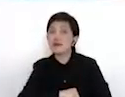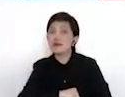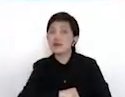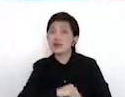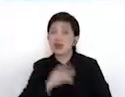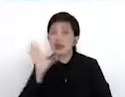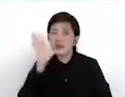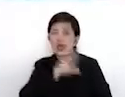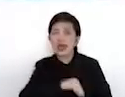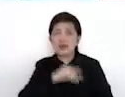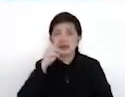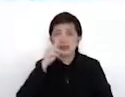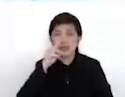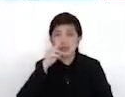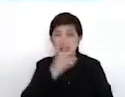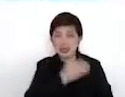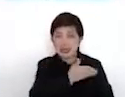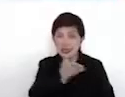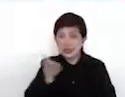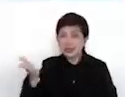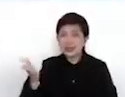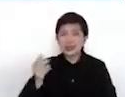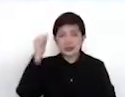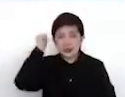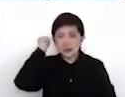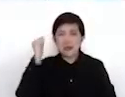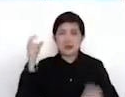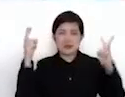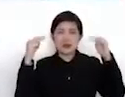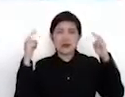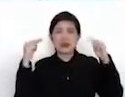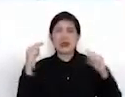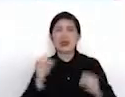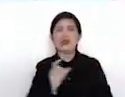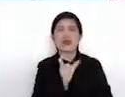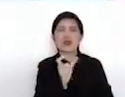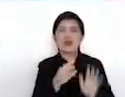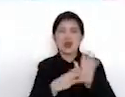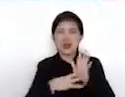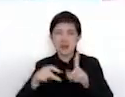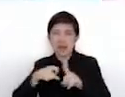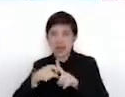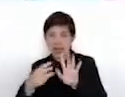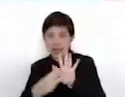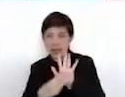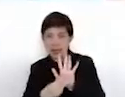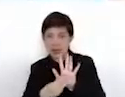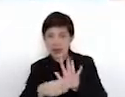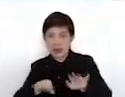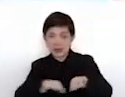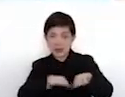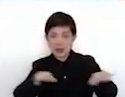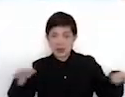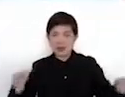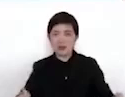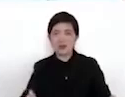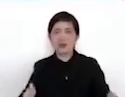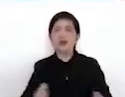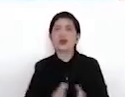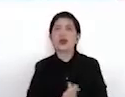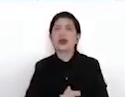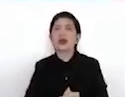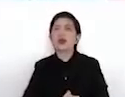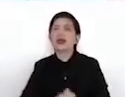malam ibu-u Paman UMKM di tengahnya ada panggung di situ anak-anak muda rapat menjadi